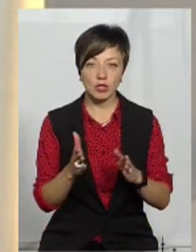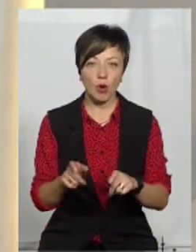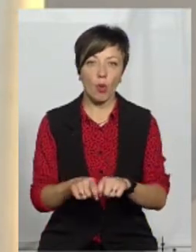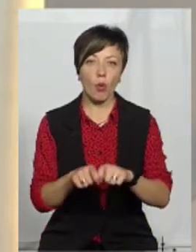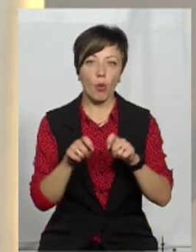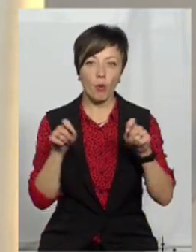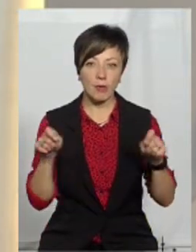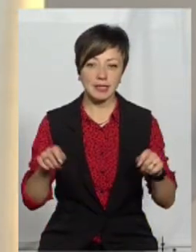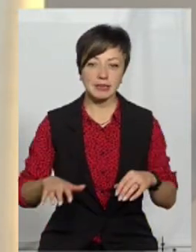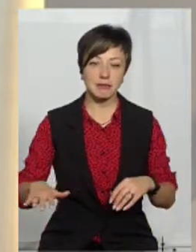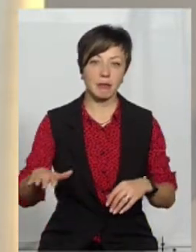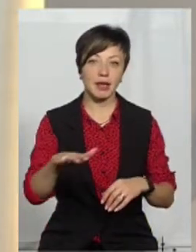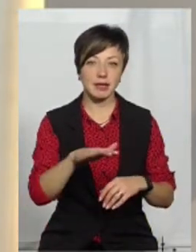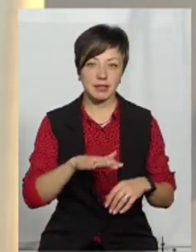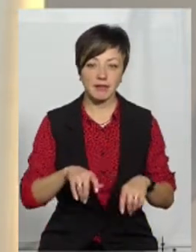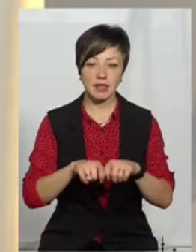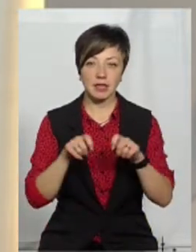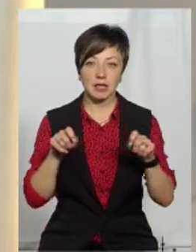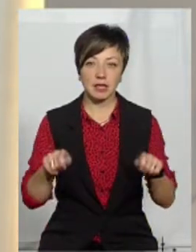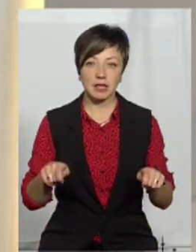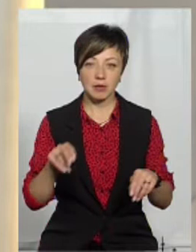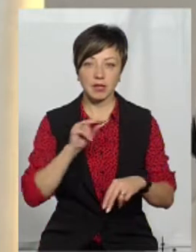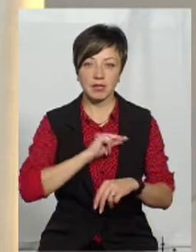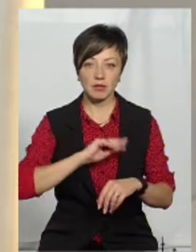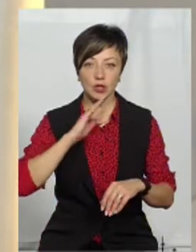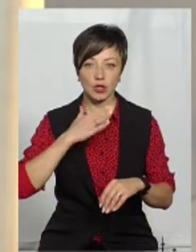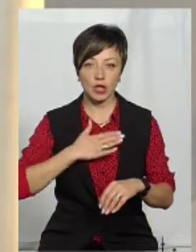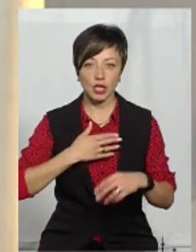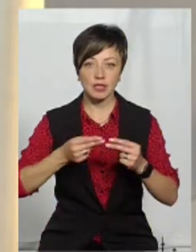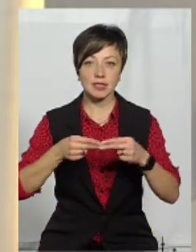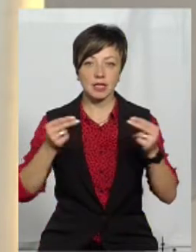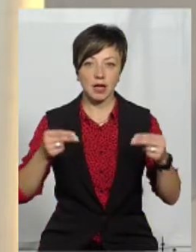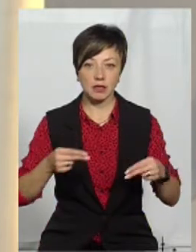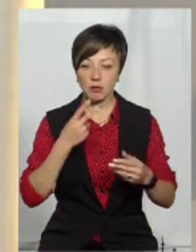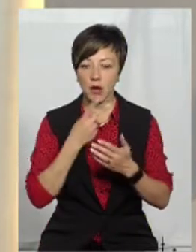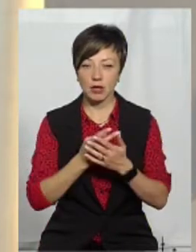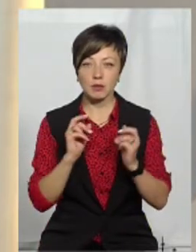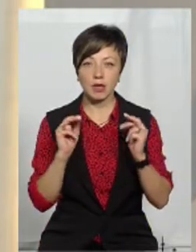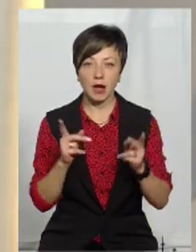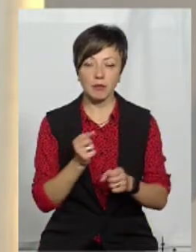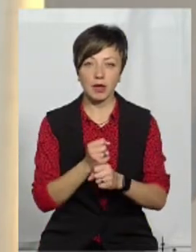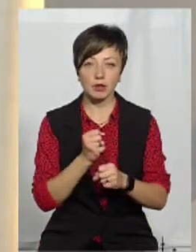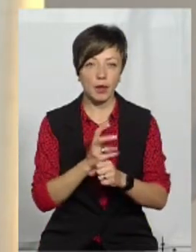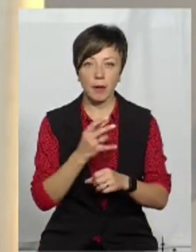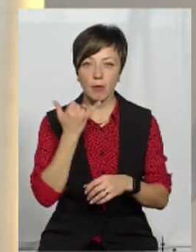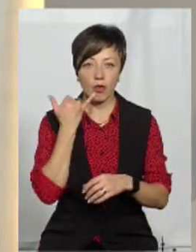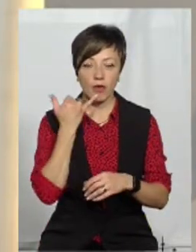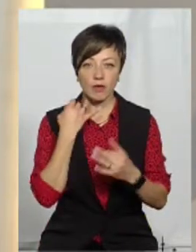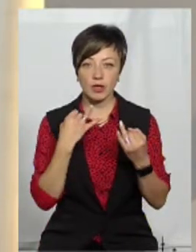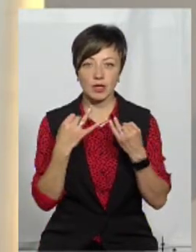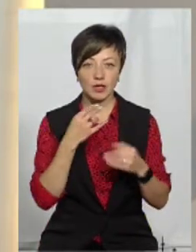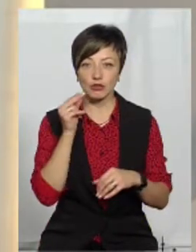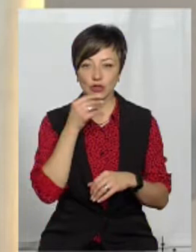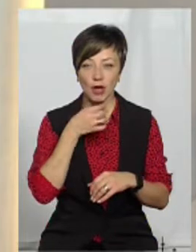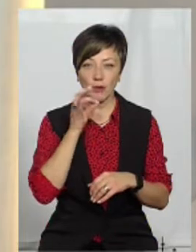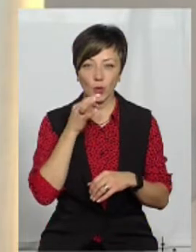Space, коли ми дійсно сьогодні відкрили працівників наших ЗАГС, ми бачимо, як вони працюють, не по телефону говорять, не